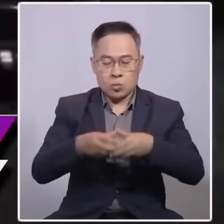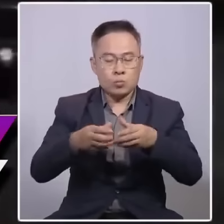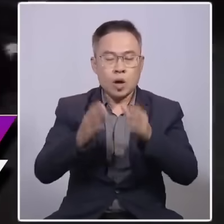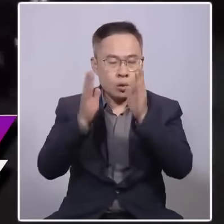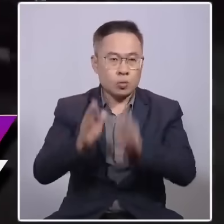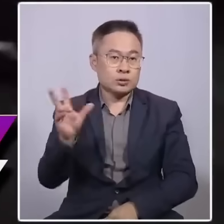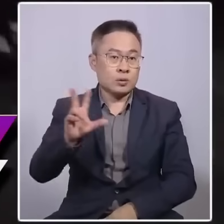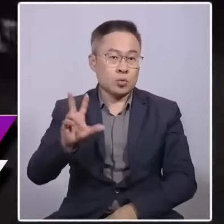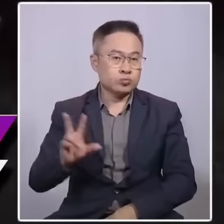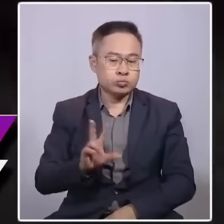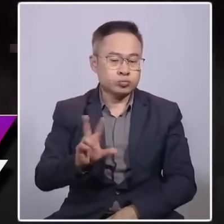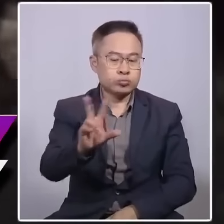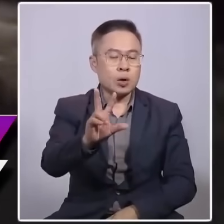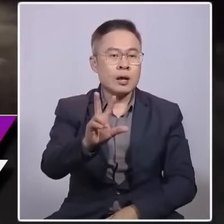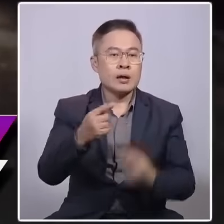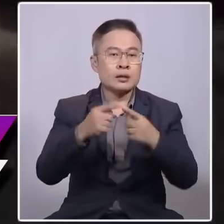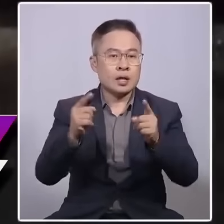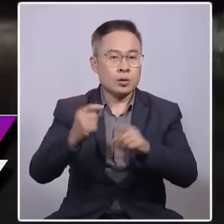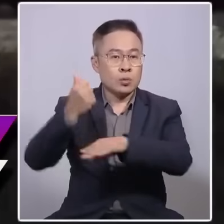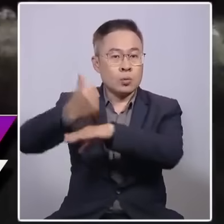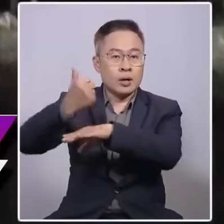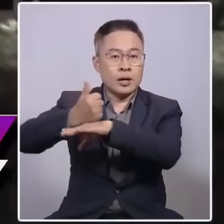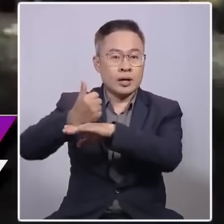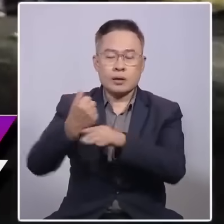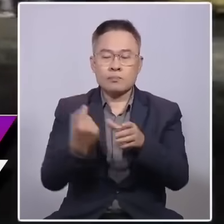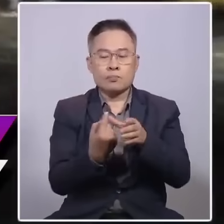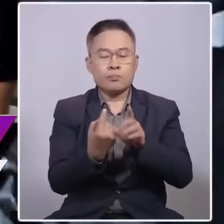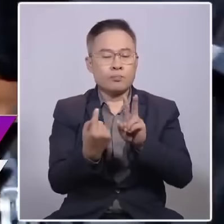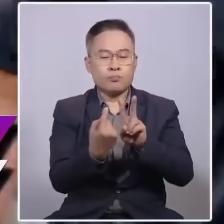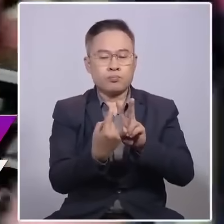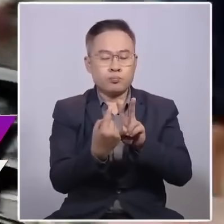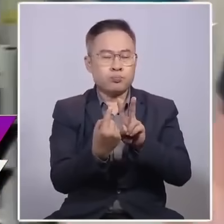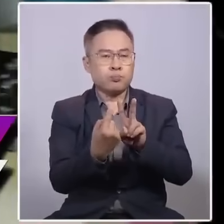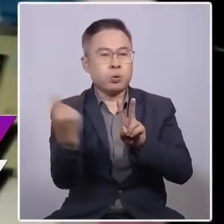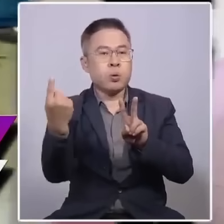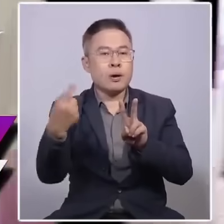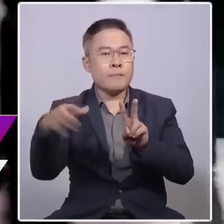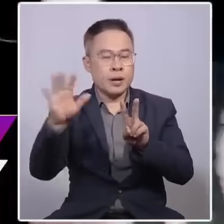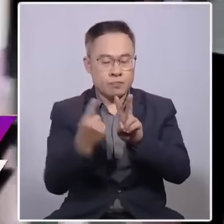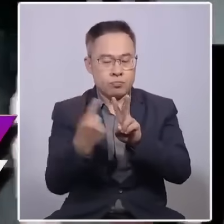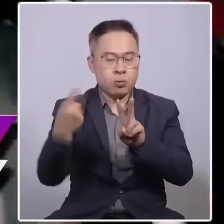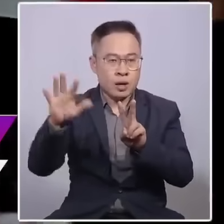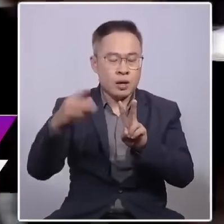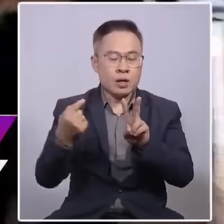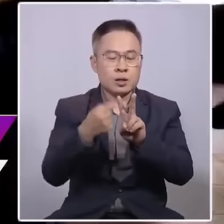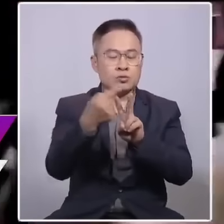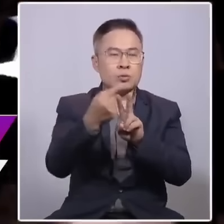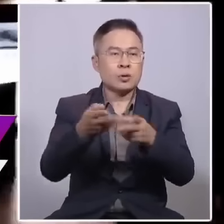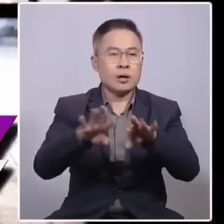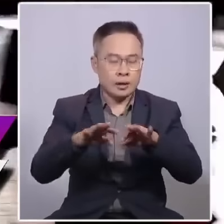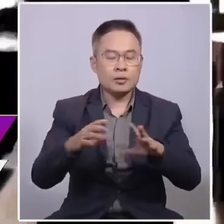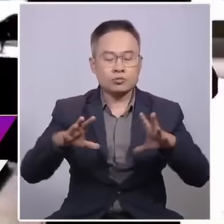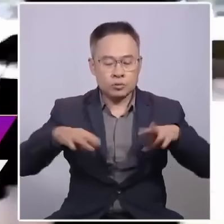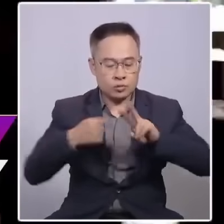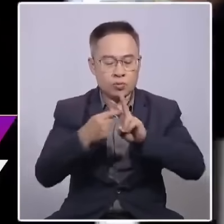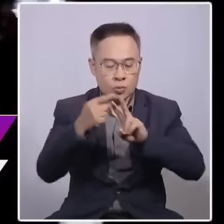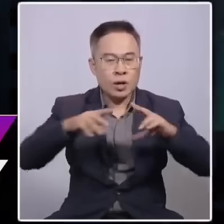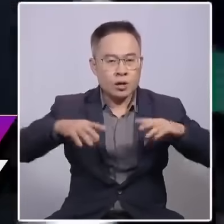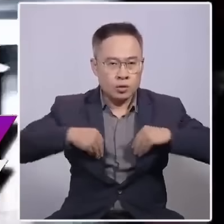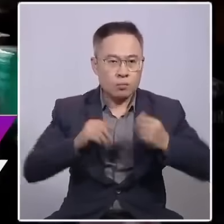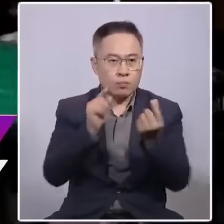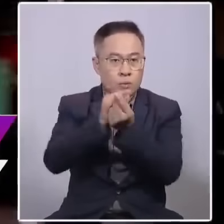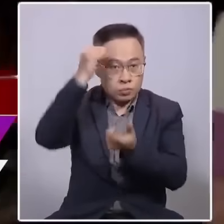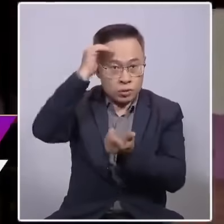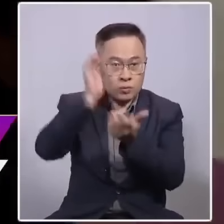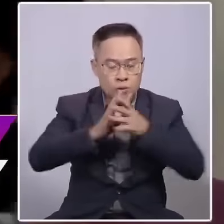การเป็นประโยชน์เจ้าหน้าที่สามารถขยายผลไปสู่การติดตามตัวเสียแป้งได้ในระดับนึงนะคะก็ให้ข้อมูลตามที่